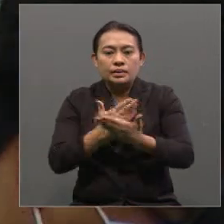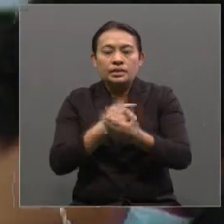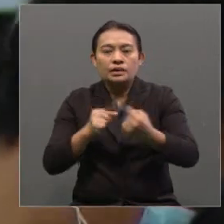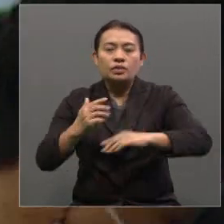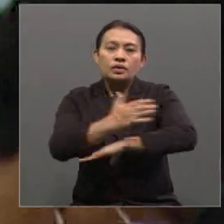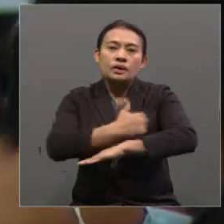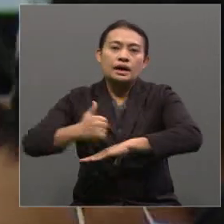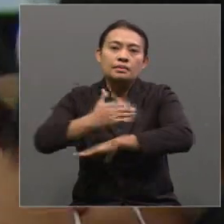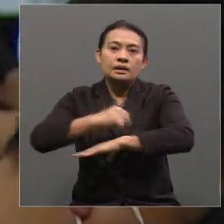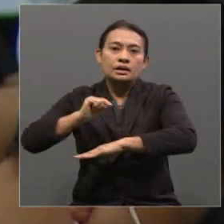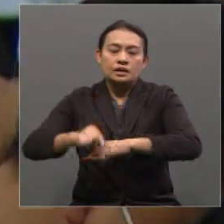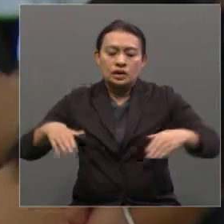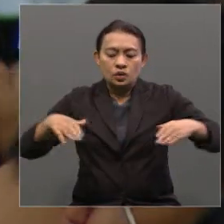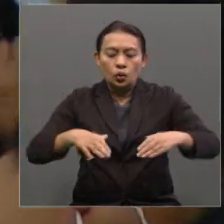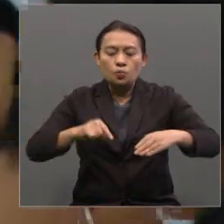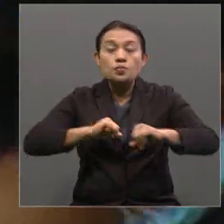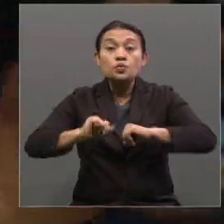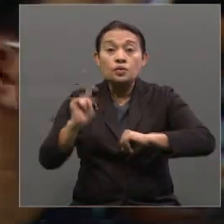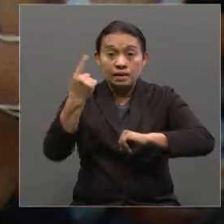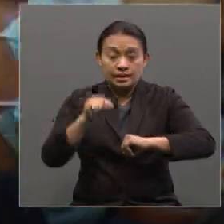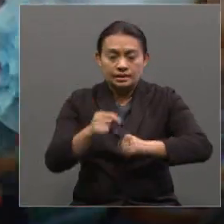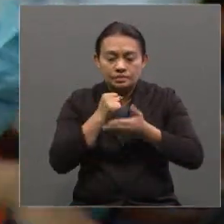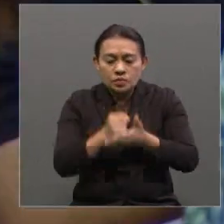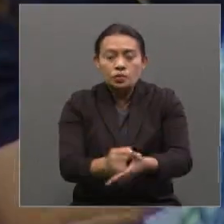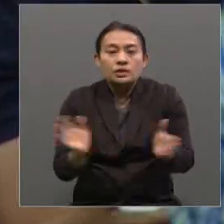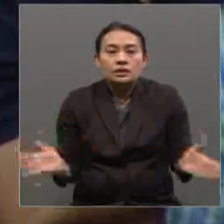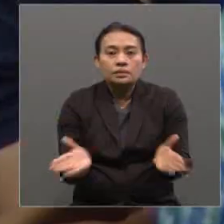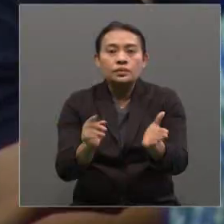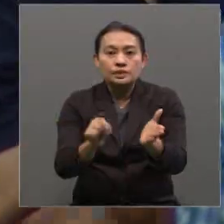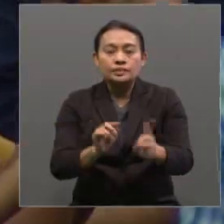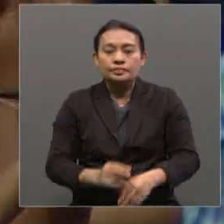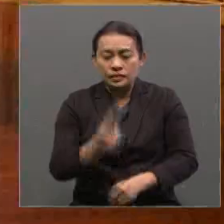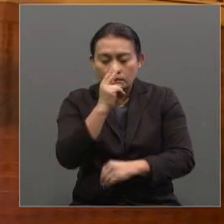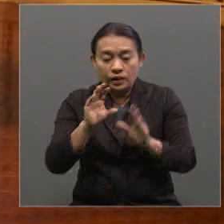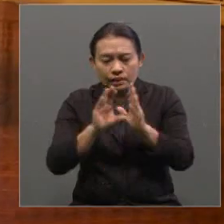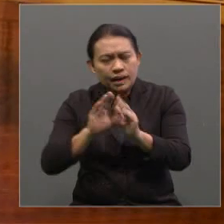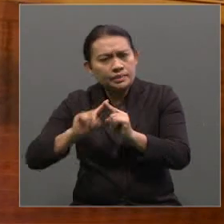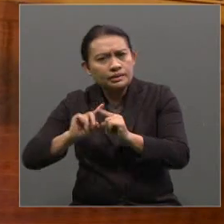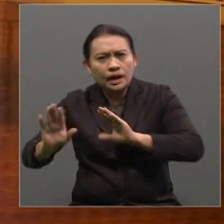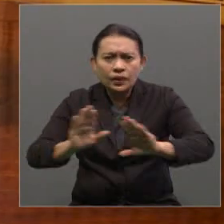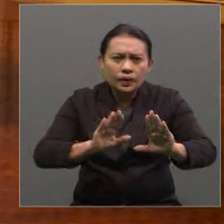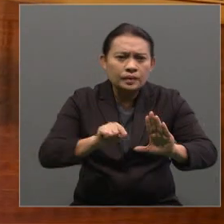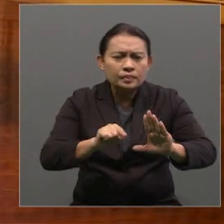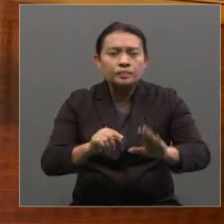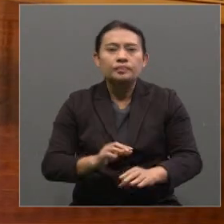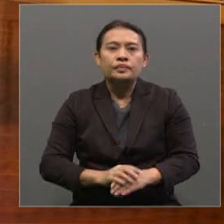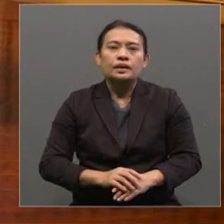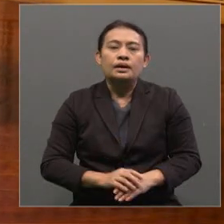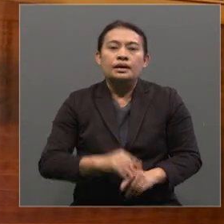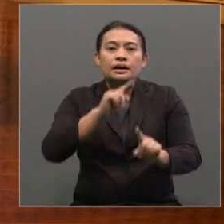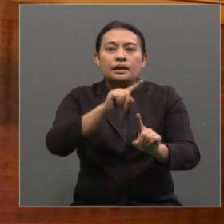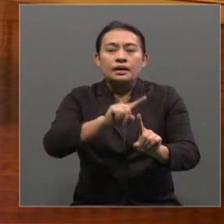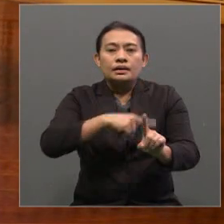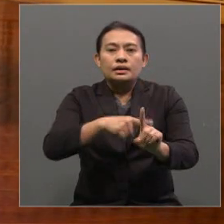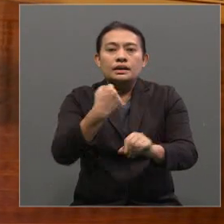ครับขับเคลื่อนด้วยคนรุ่นใหม่ทั้งสิ้น ครับ นะครับ ก็เห็นภาพคนรุ่นใหม่บางทีก็แฟด ๆครับ 14ตุลาภาพชัดสุ